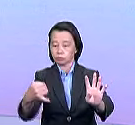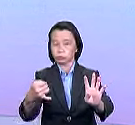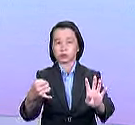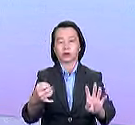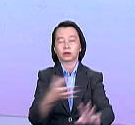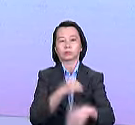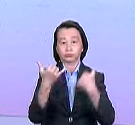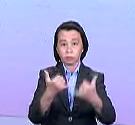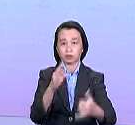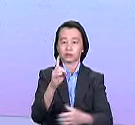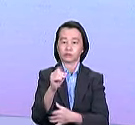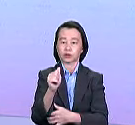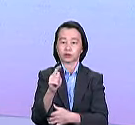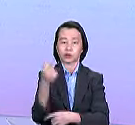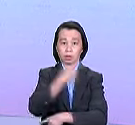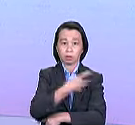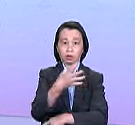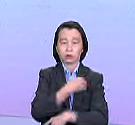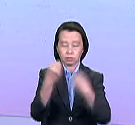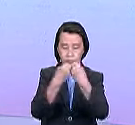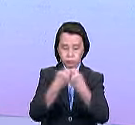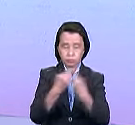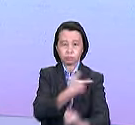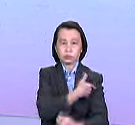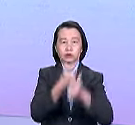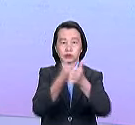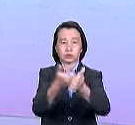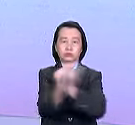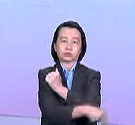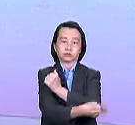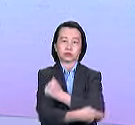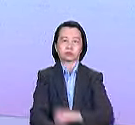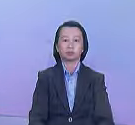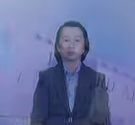juta dos. Berikut data harian dan kumulatif vaksinasi mengikut negeri.